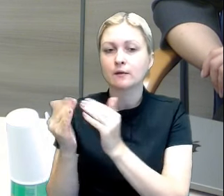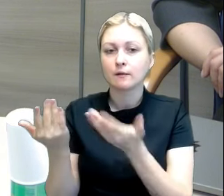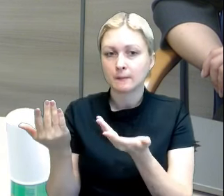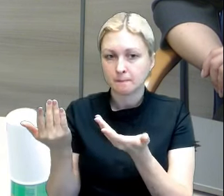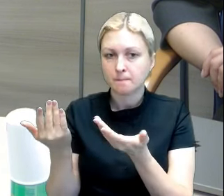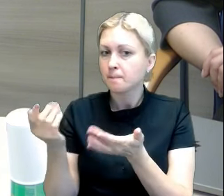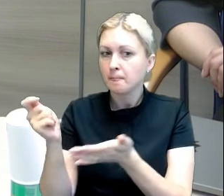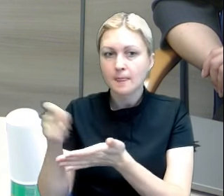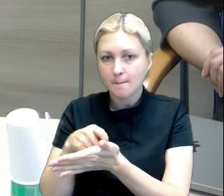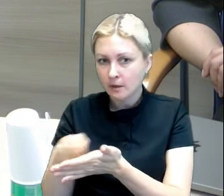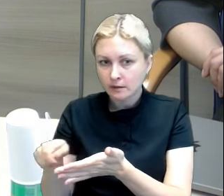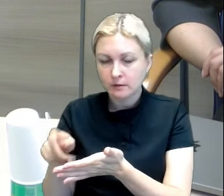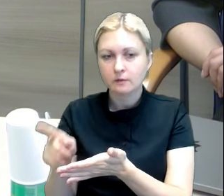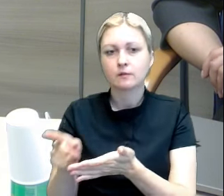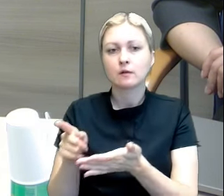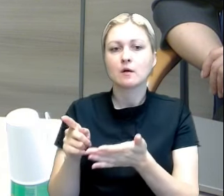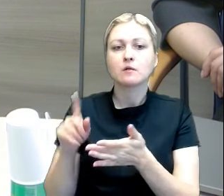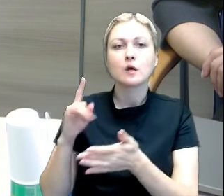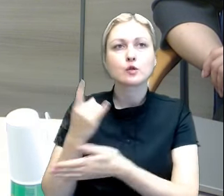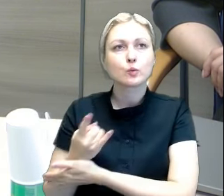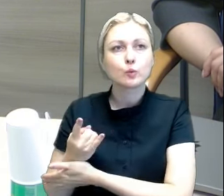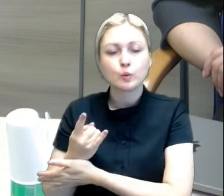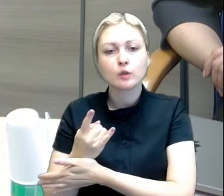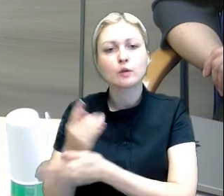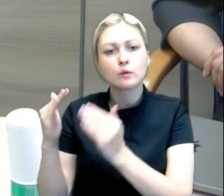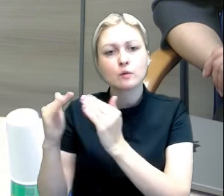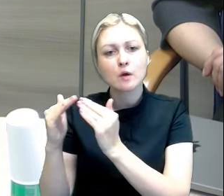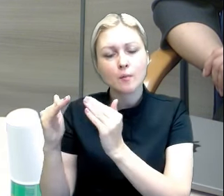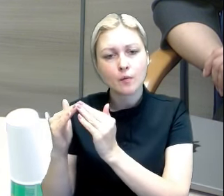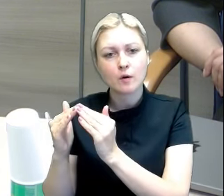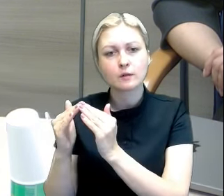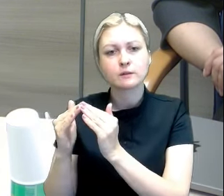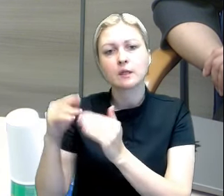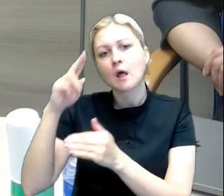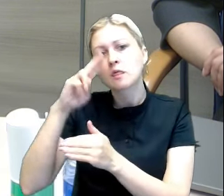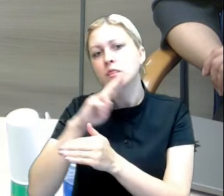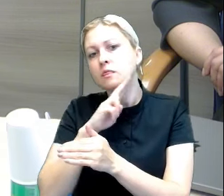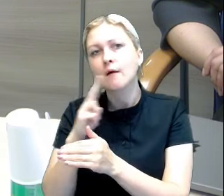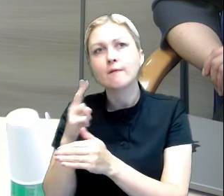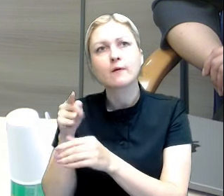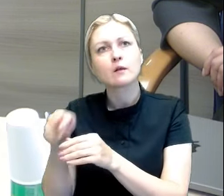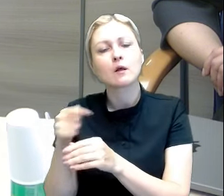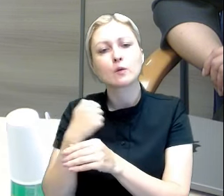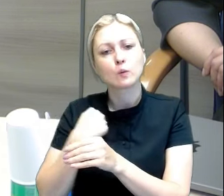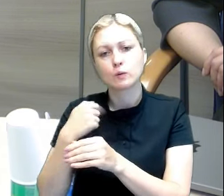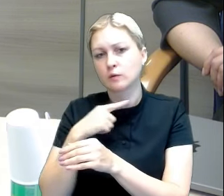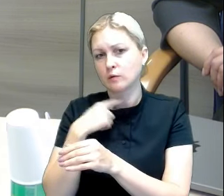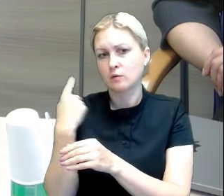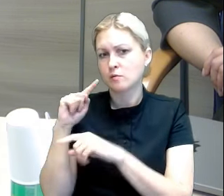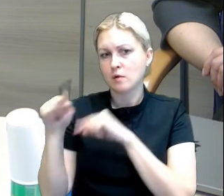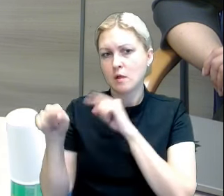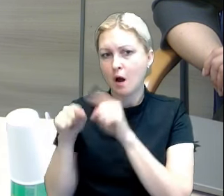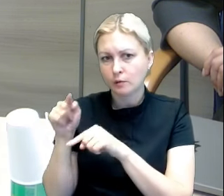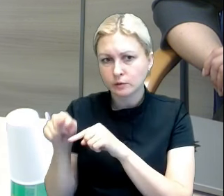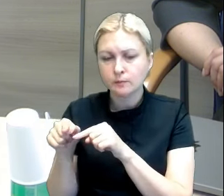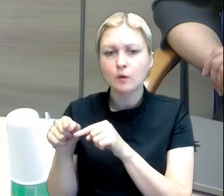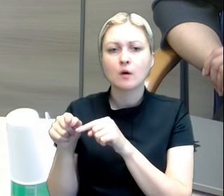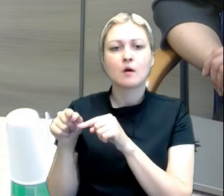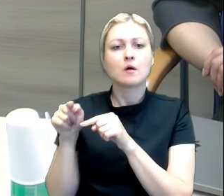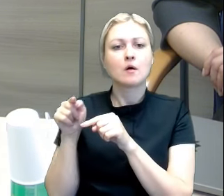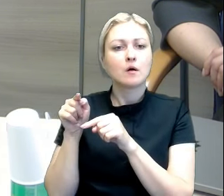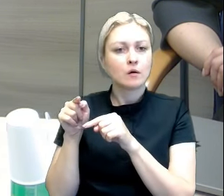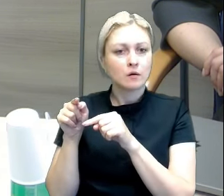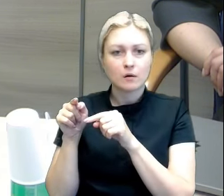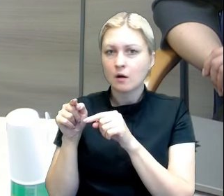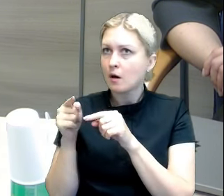sutrikusio vystymo kūdikių a namus a tėvai kėlė daug klausimų ar galite patikinti kad a tai niekaip